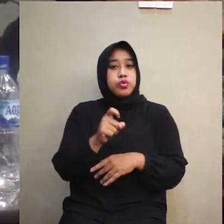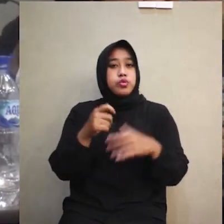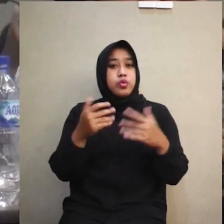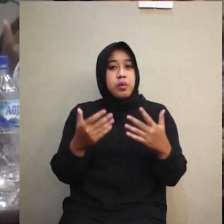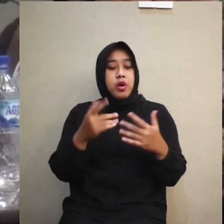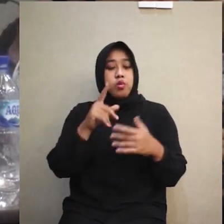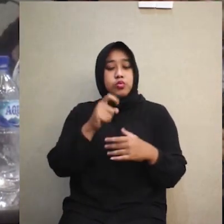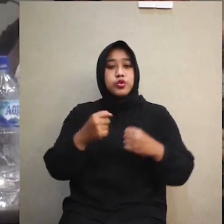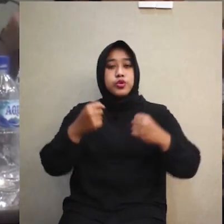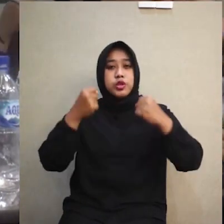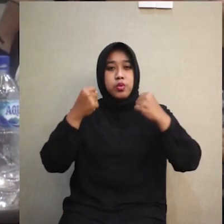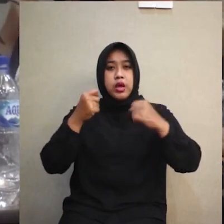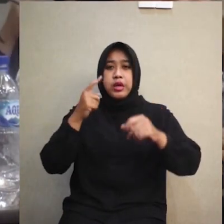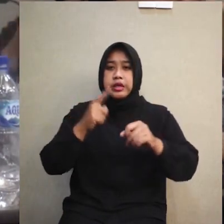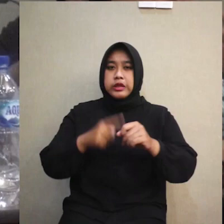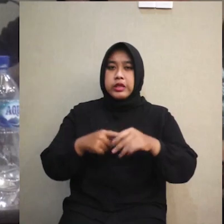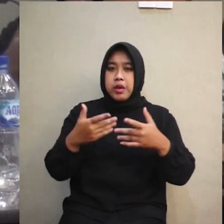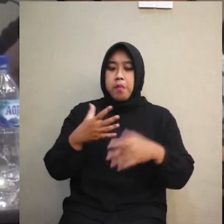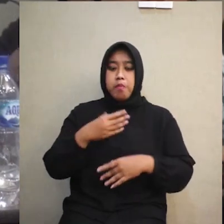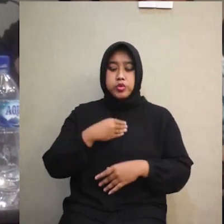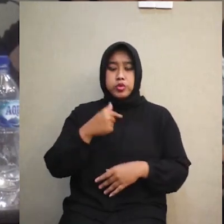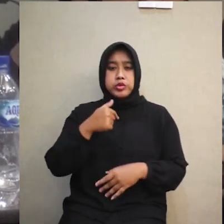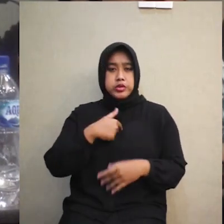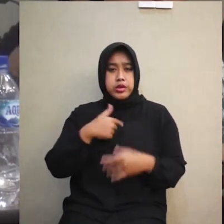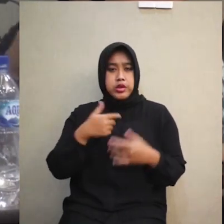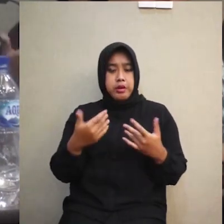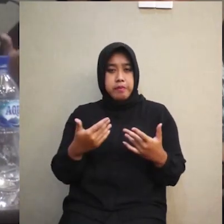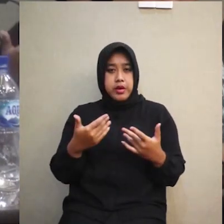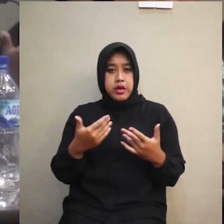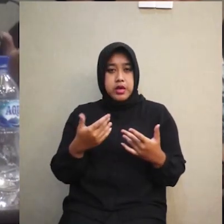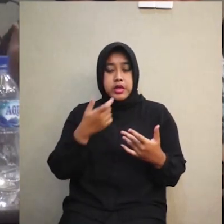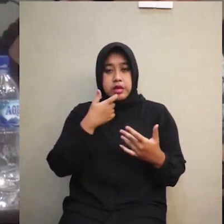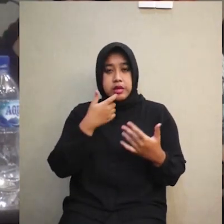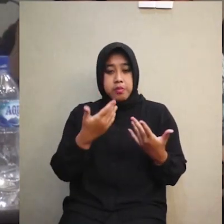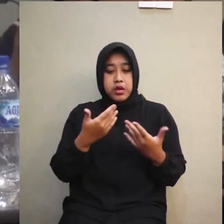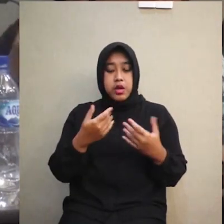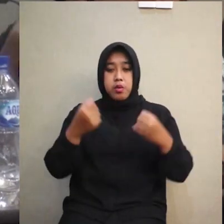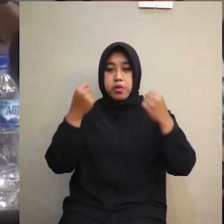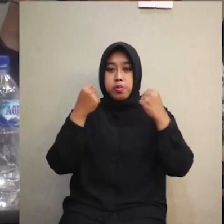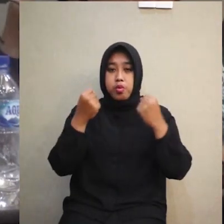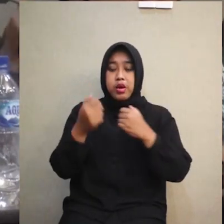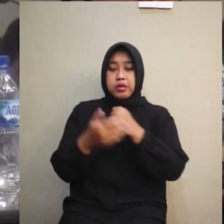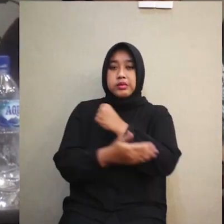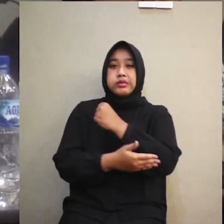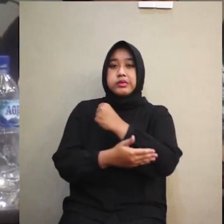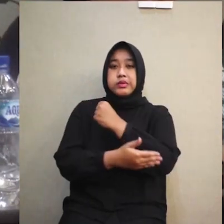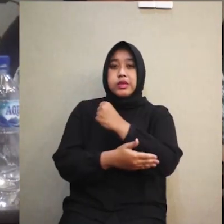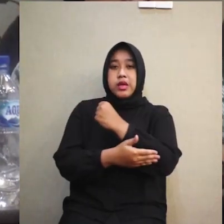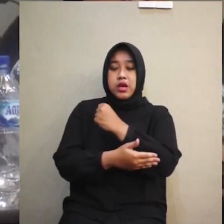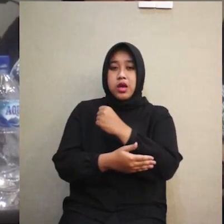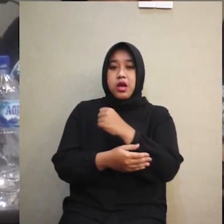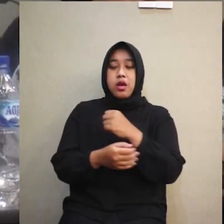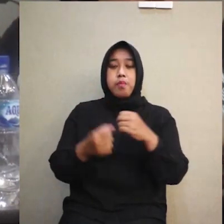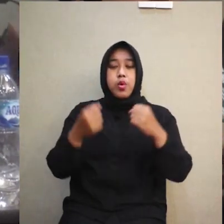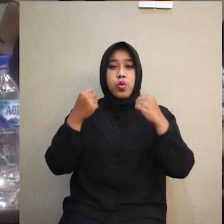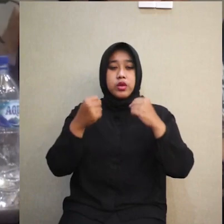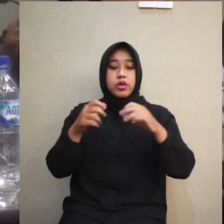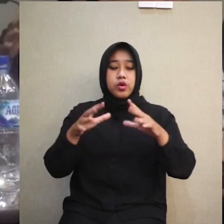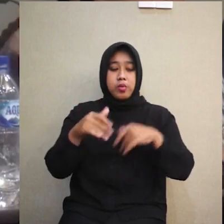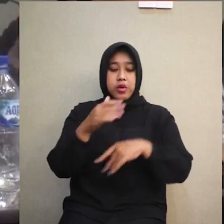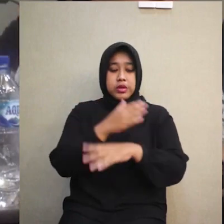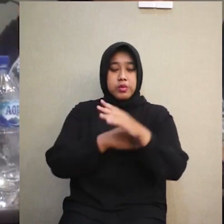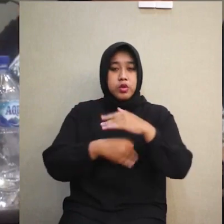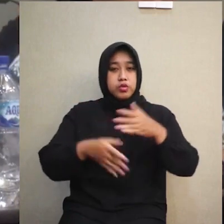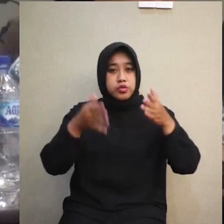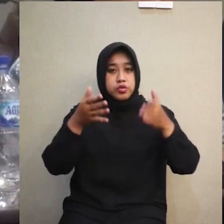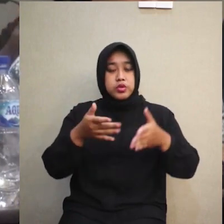diperkuat intinya maksud saya dalam hal bagaimana kita memperkuat negara dalam konteks penguatan penyandang disabilitas